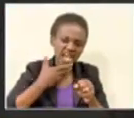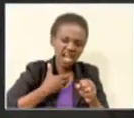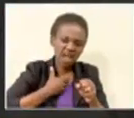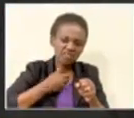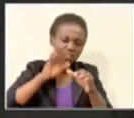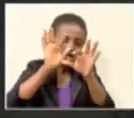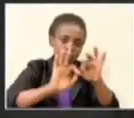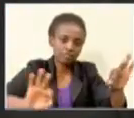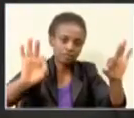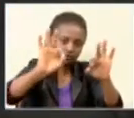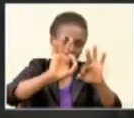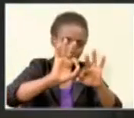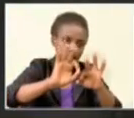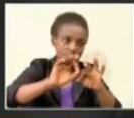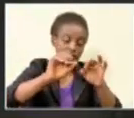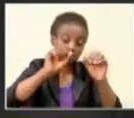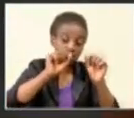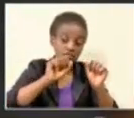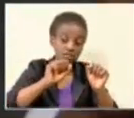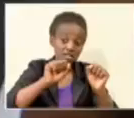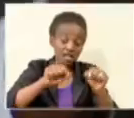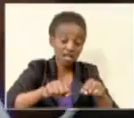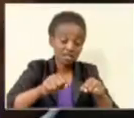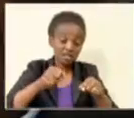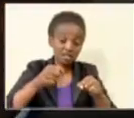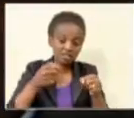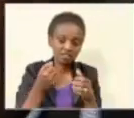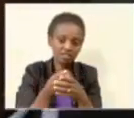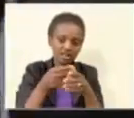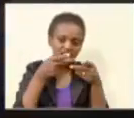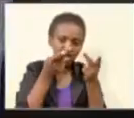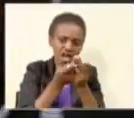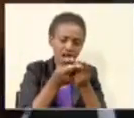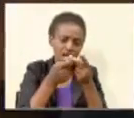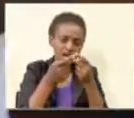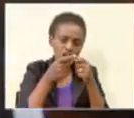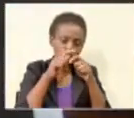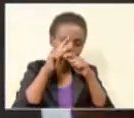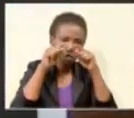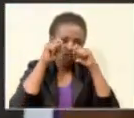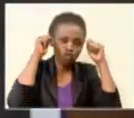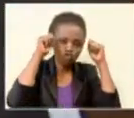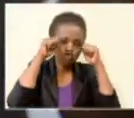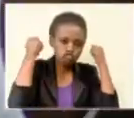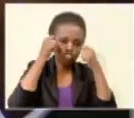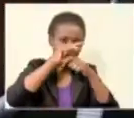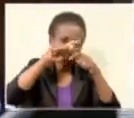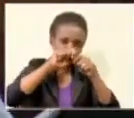ubuziranenge nako gashobora kongerwa kandi gafite aho imishumi ushobora kugafunga ukakambara